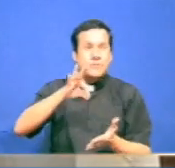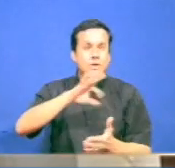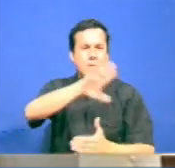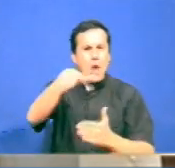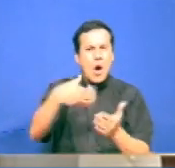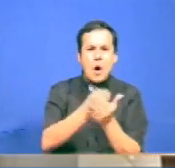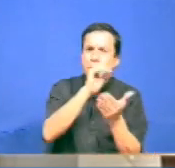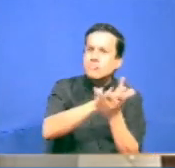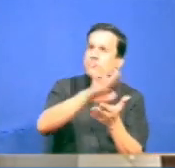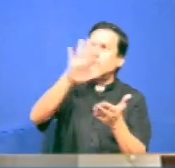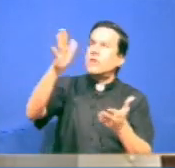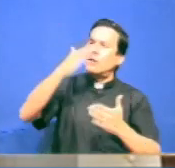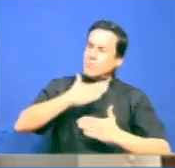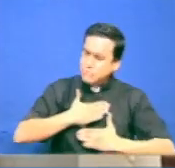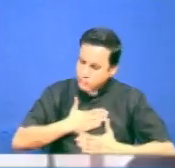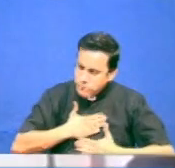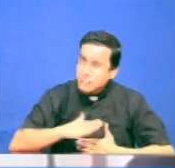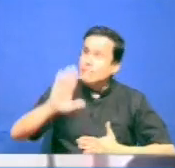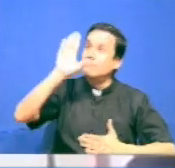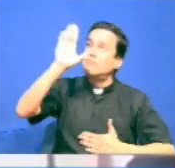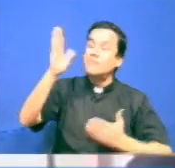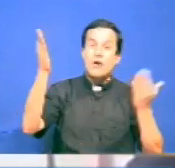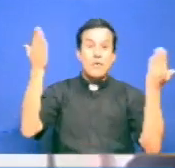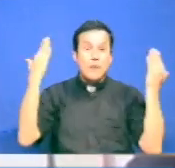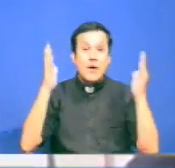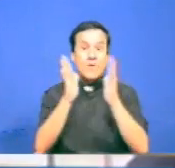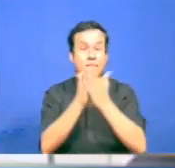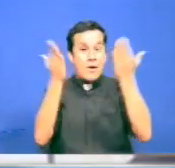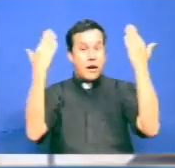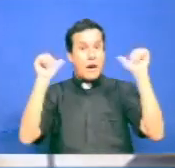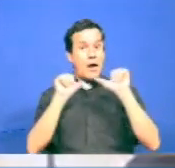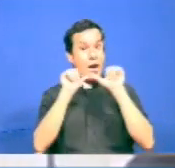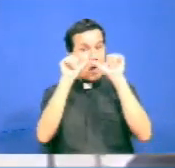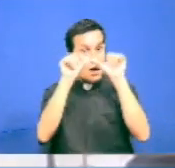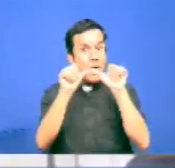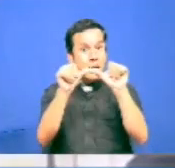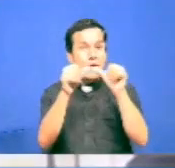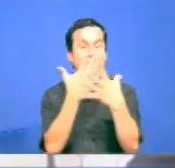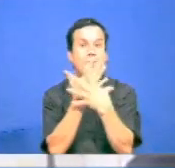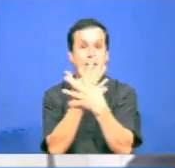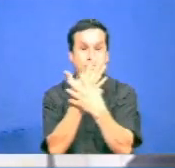Roho Mtakatifu, unapata heshima na utukufu wote daima na milele.